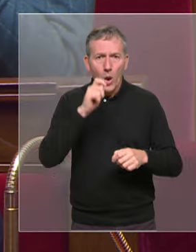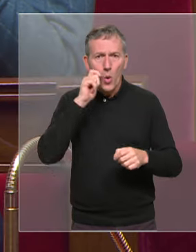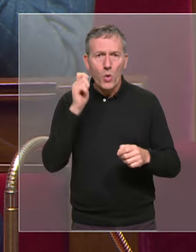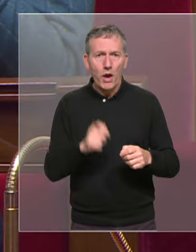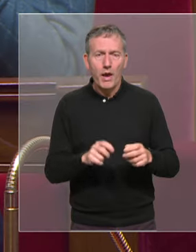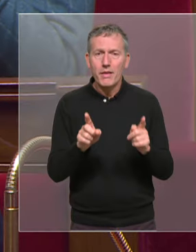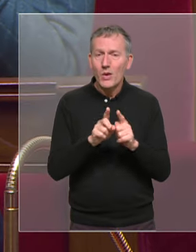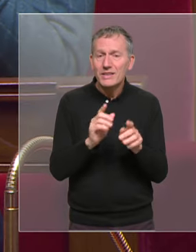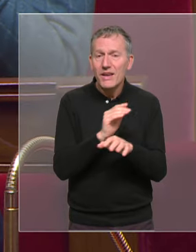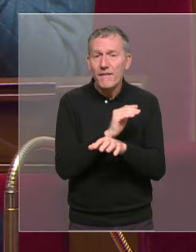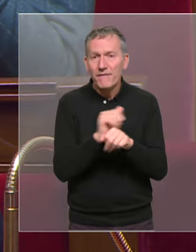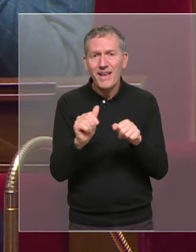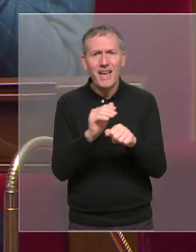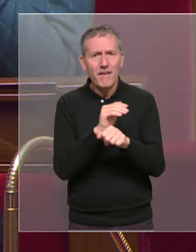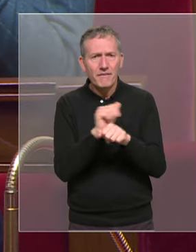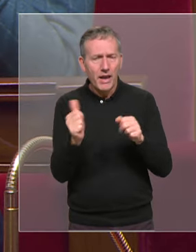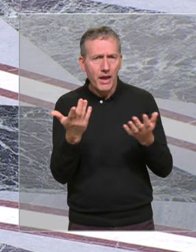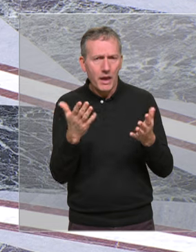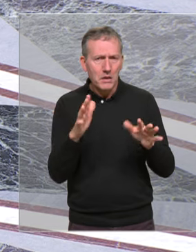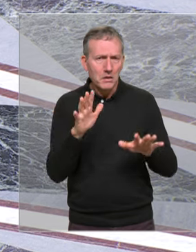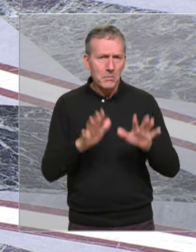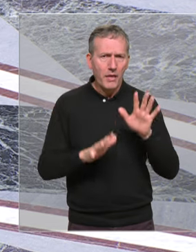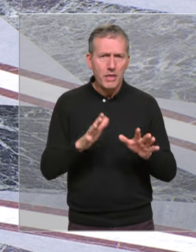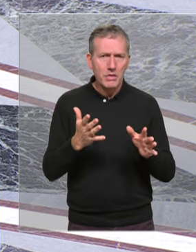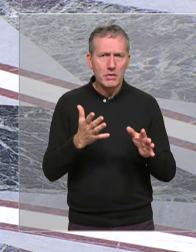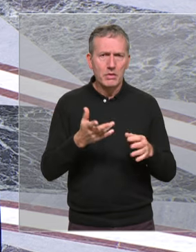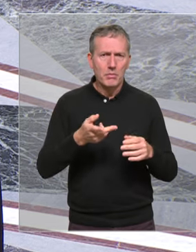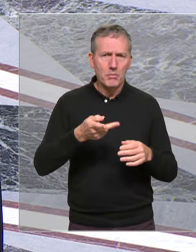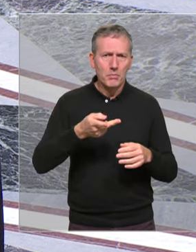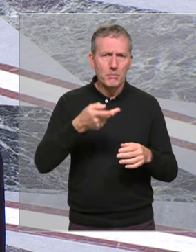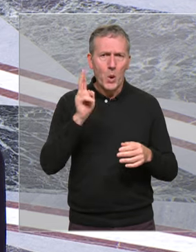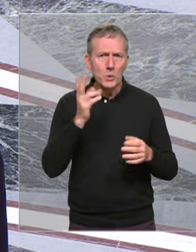devons le faire et le faire peut-être de manière plus